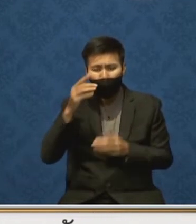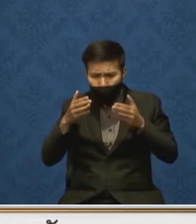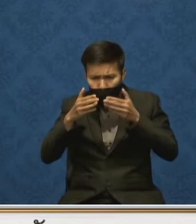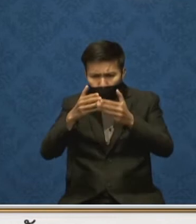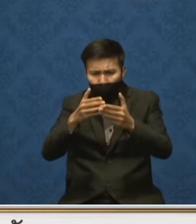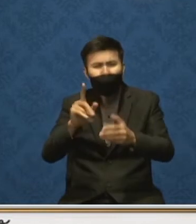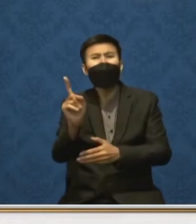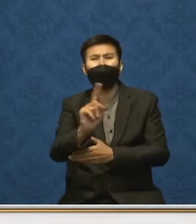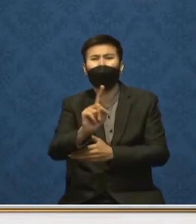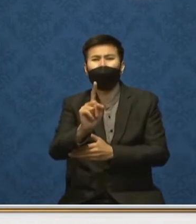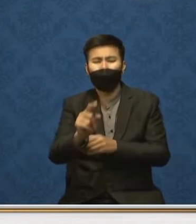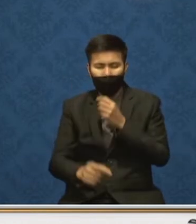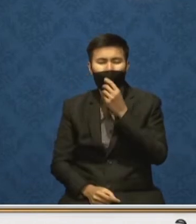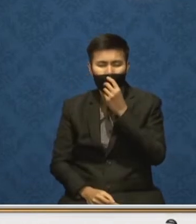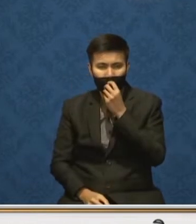ر